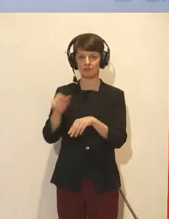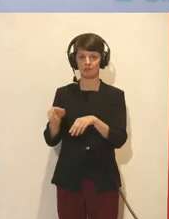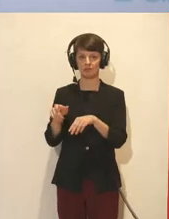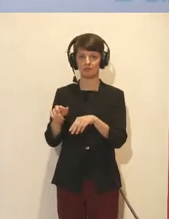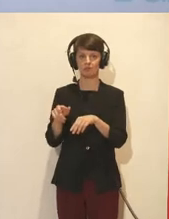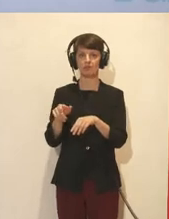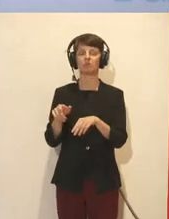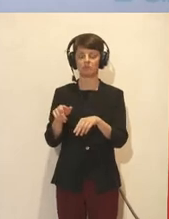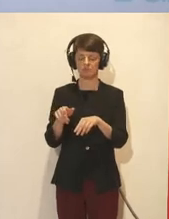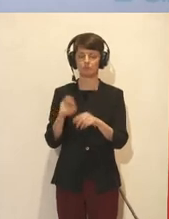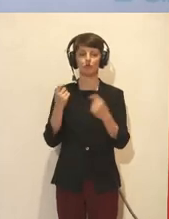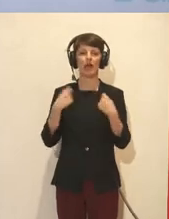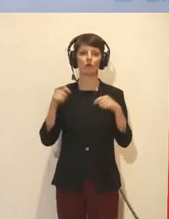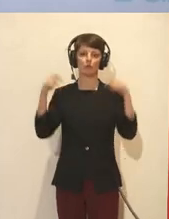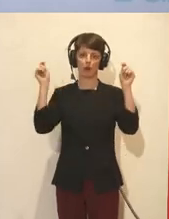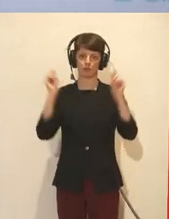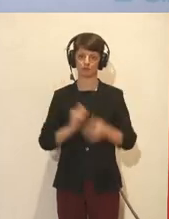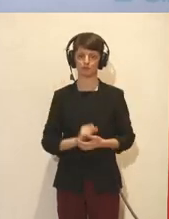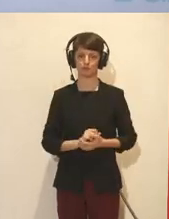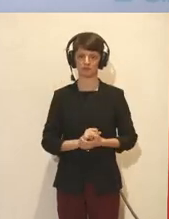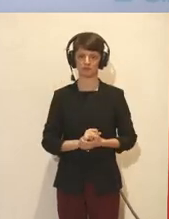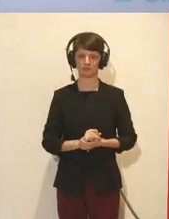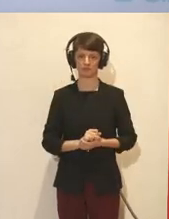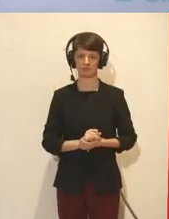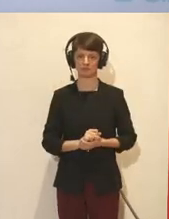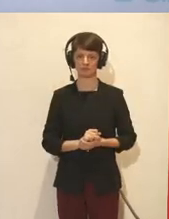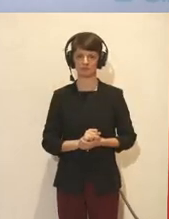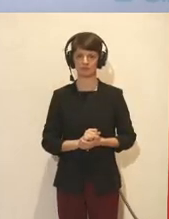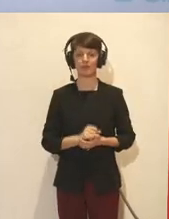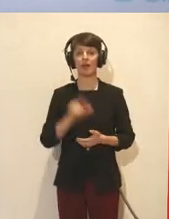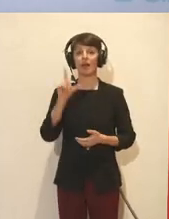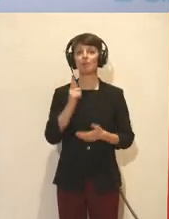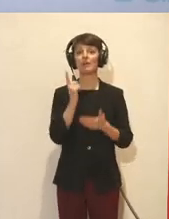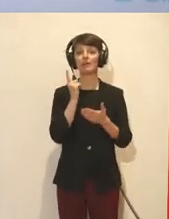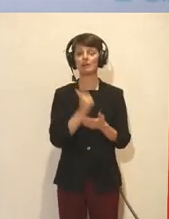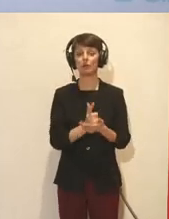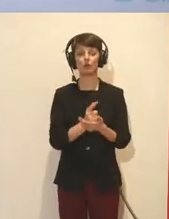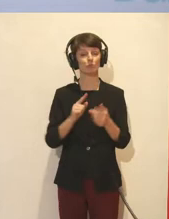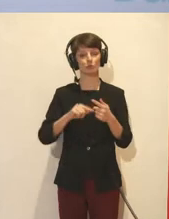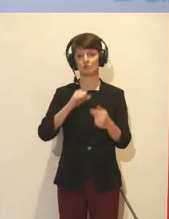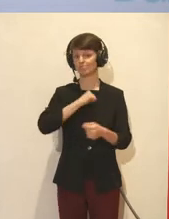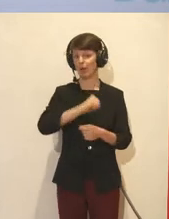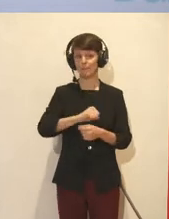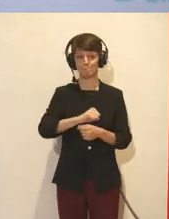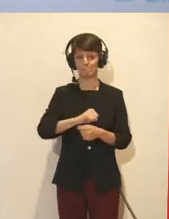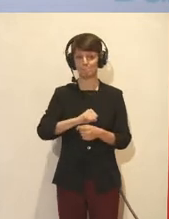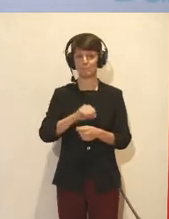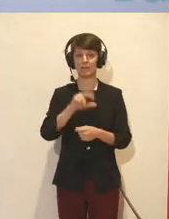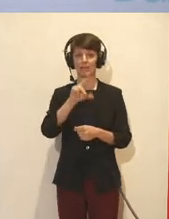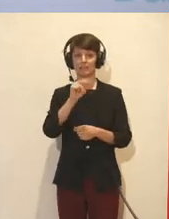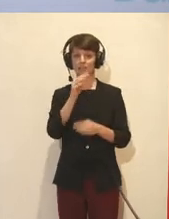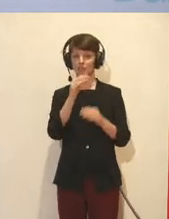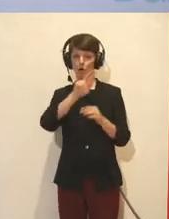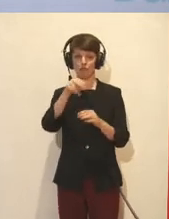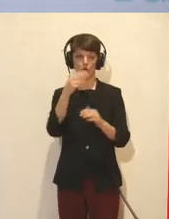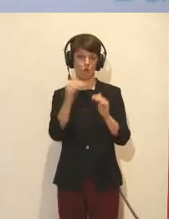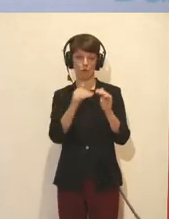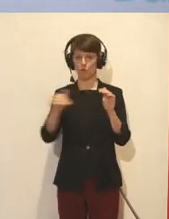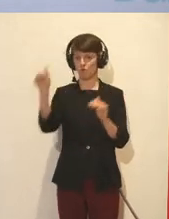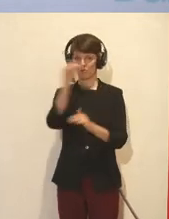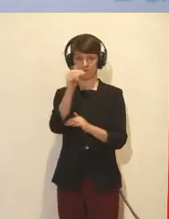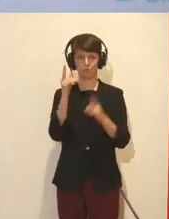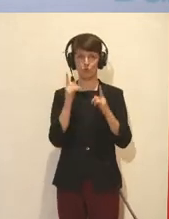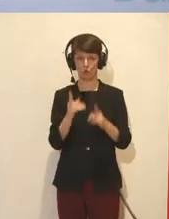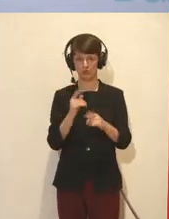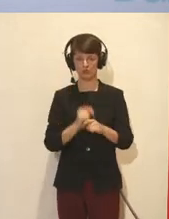ausbauen der mindestlohn muss rasch auf mindestens 12 euro angehoben werden